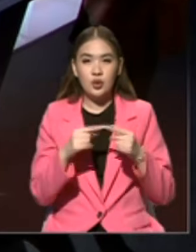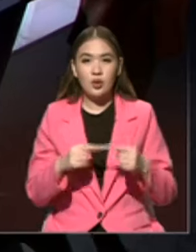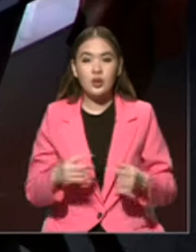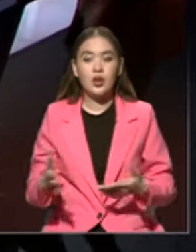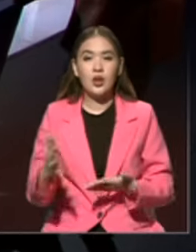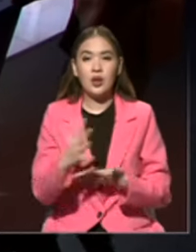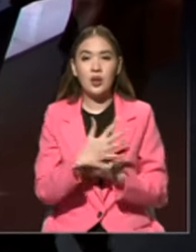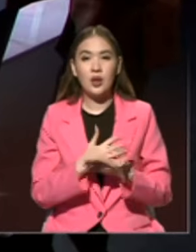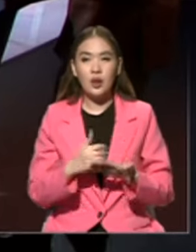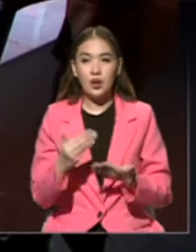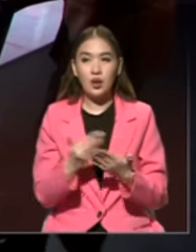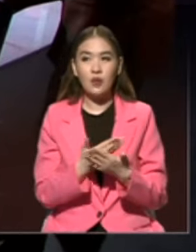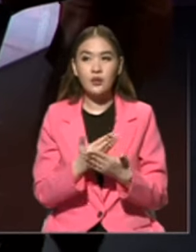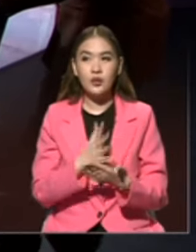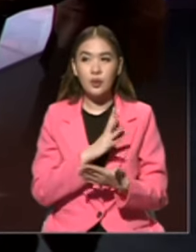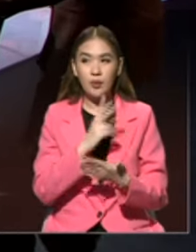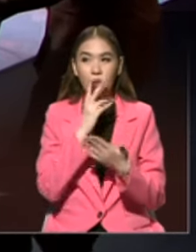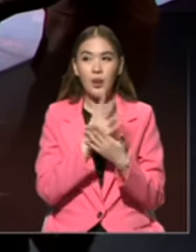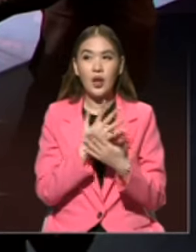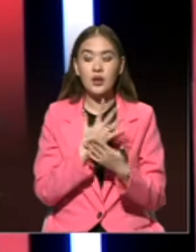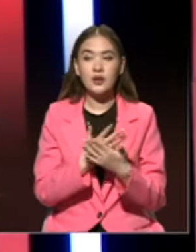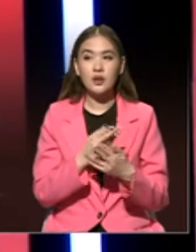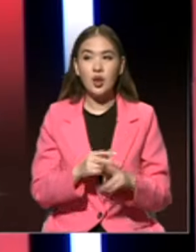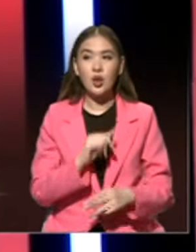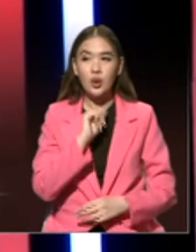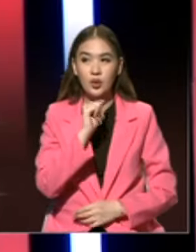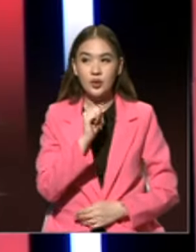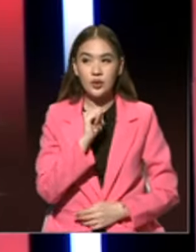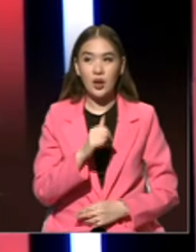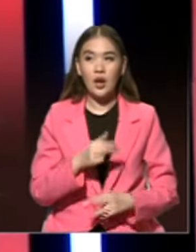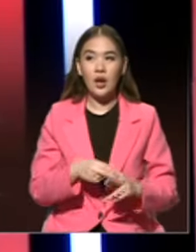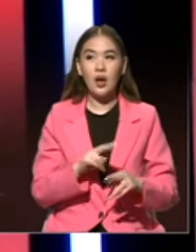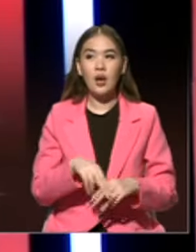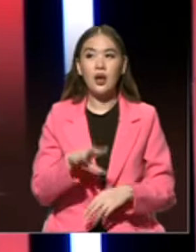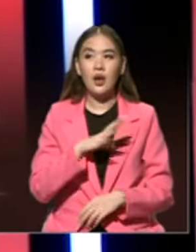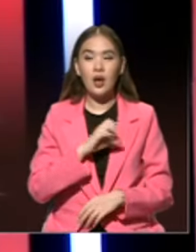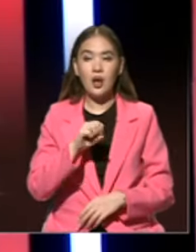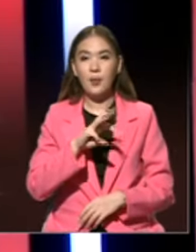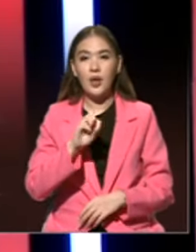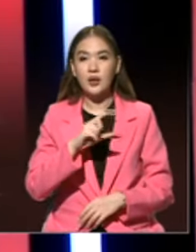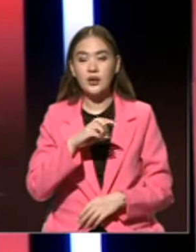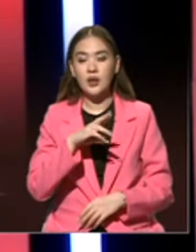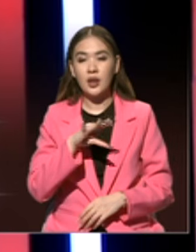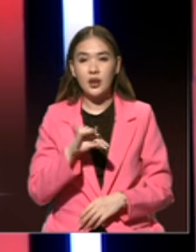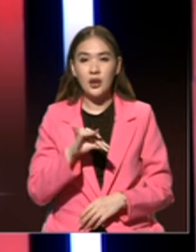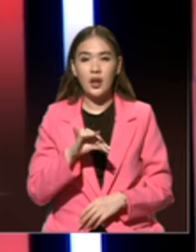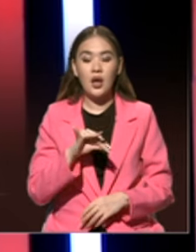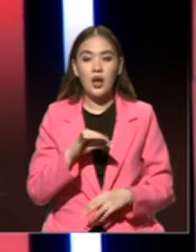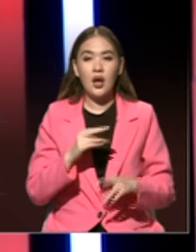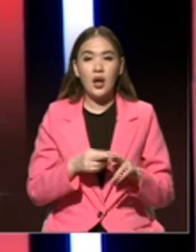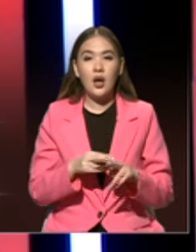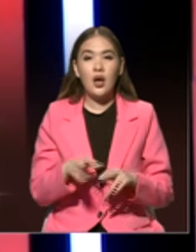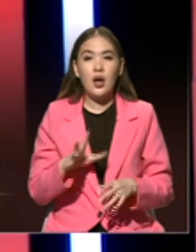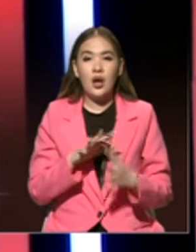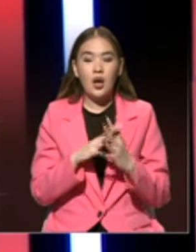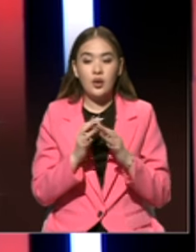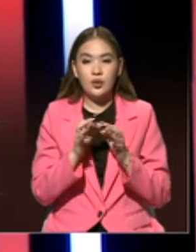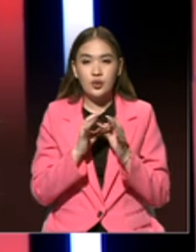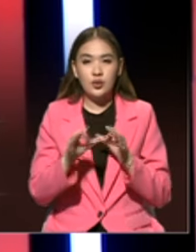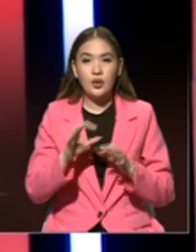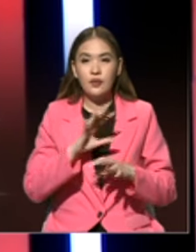теріп көрген еді. Шығарыңыздар, жалпы Қостанай Амангелді ауданында мына дерекке қараңыздар. Негізгі барлық